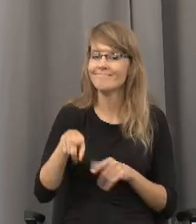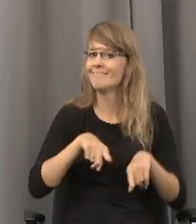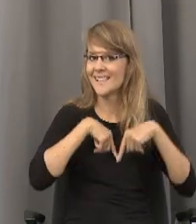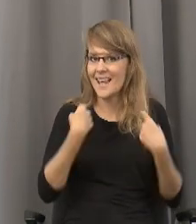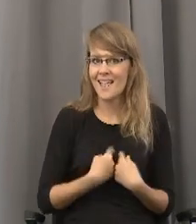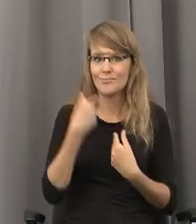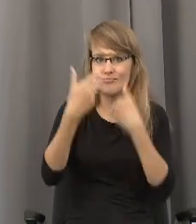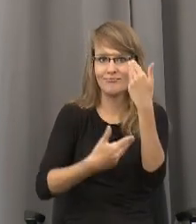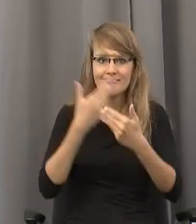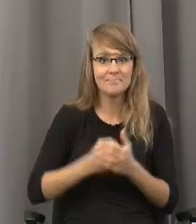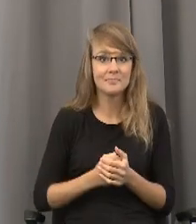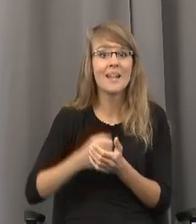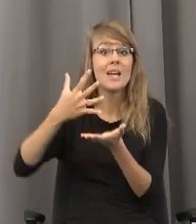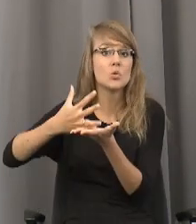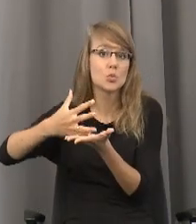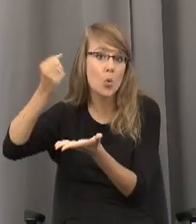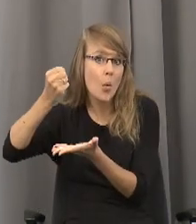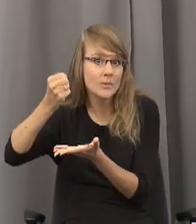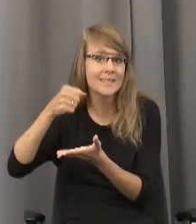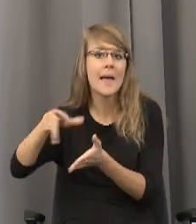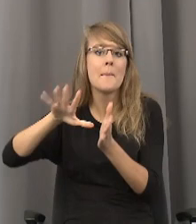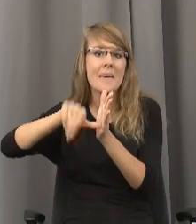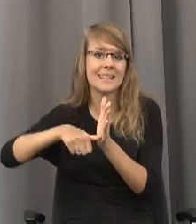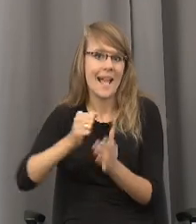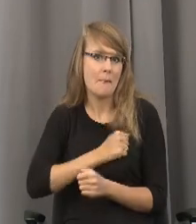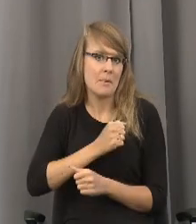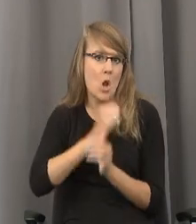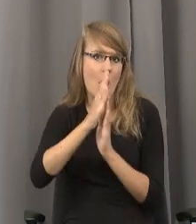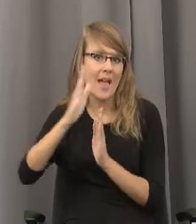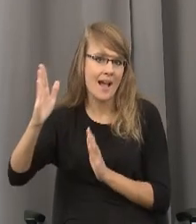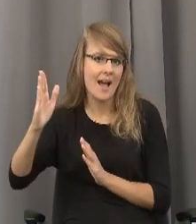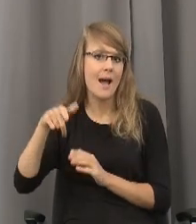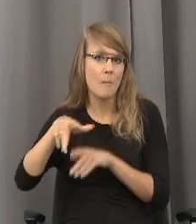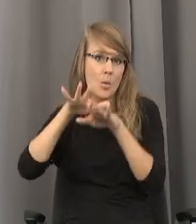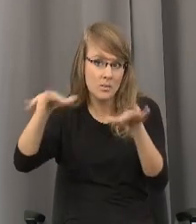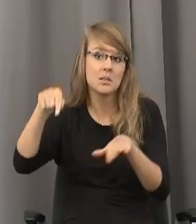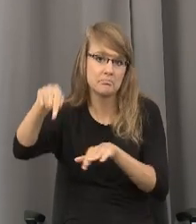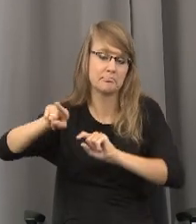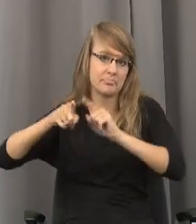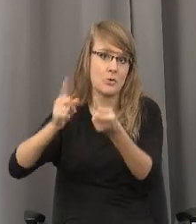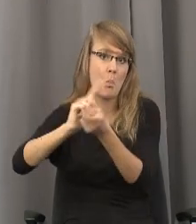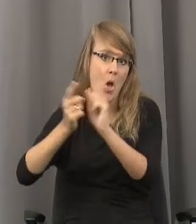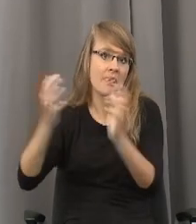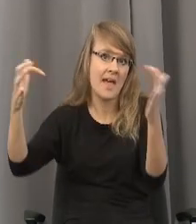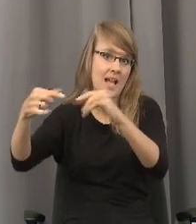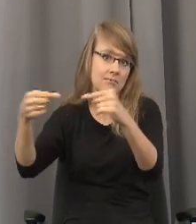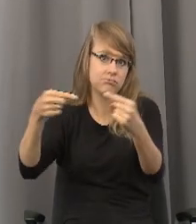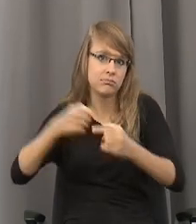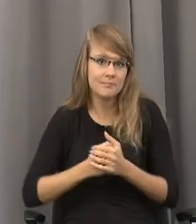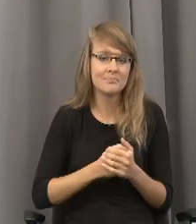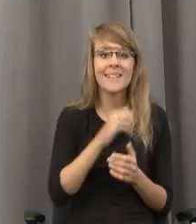serdecznie pozdrawiamy. W Słupsku Miejska Biblioteka Publiczna zorganizowała spotkanie i debatę na ten temat. W